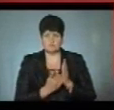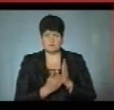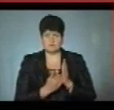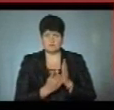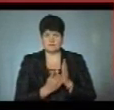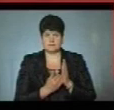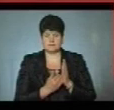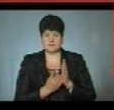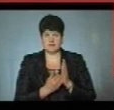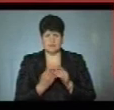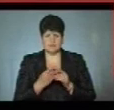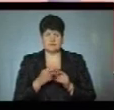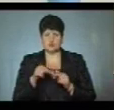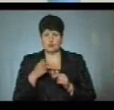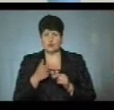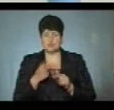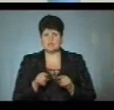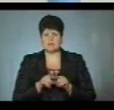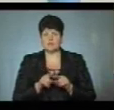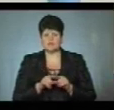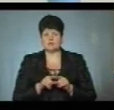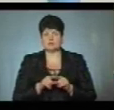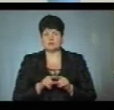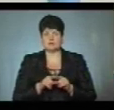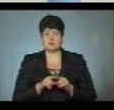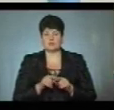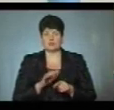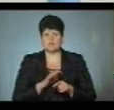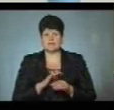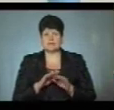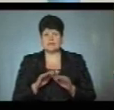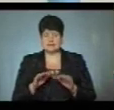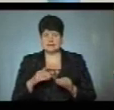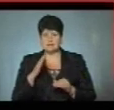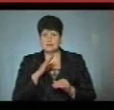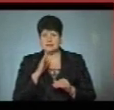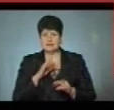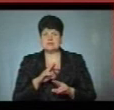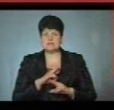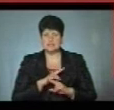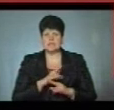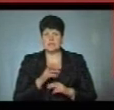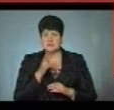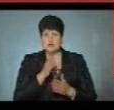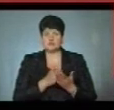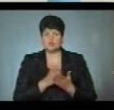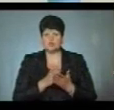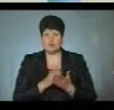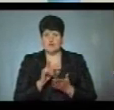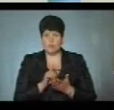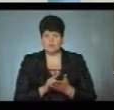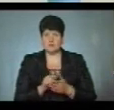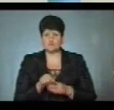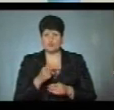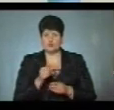ну, це було і минулого року, але цього року також ще, ну, діти були також діти, батьки, які загинули під час службових обов'язків. От, а цього